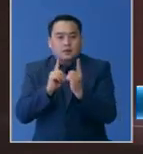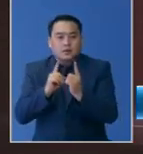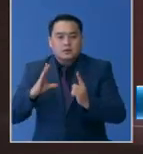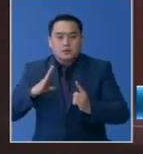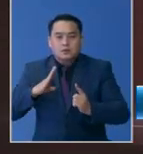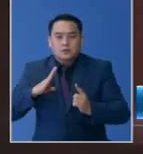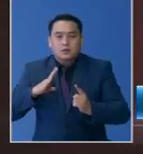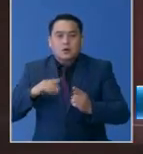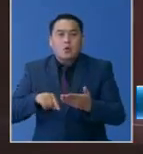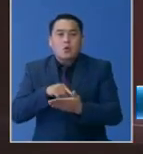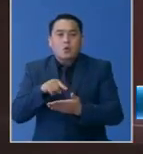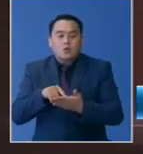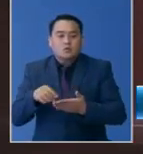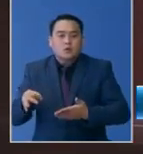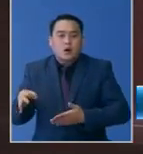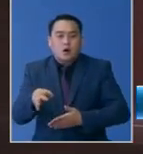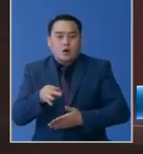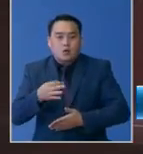Осы облыста